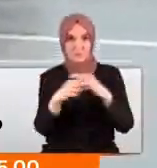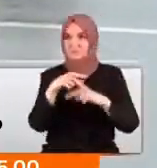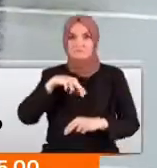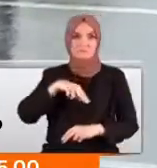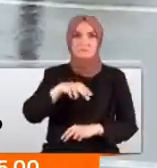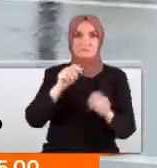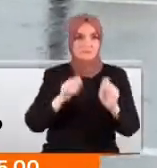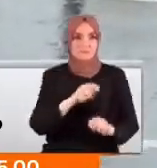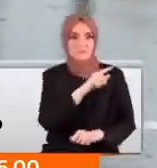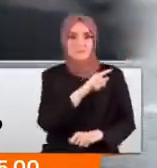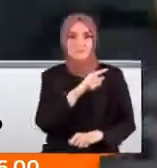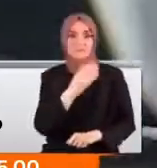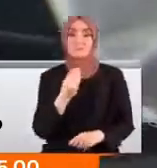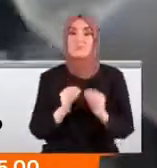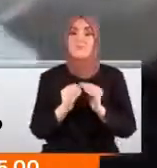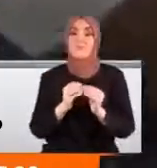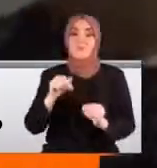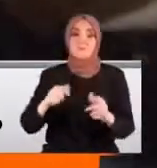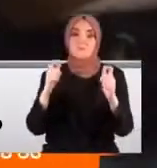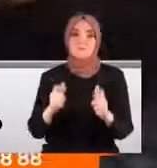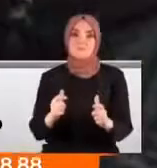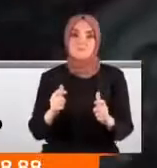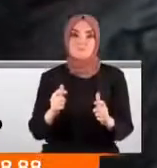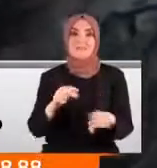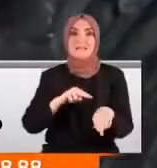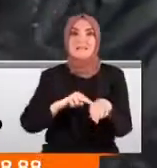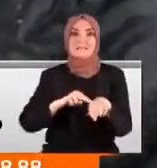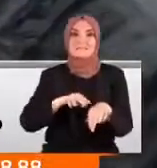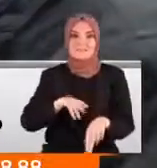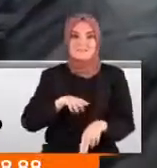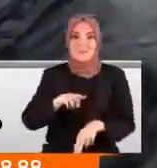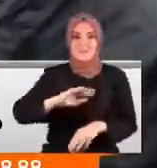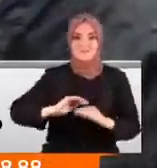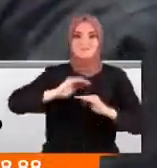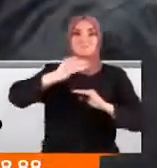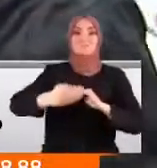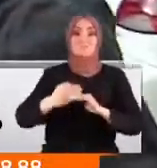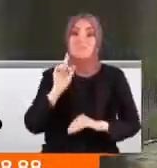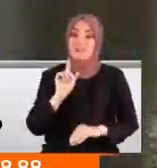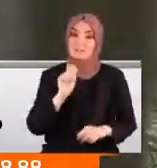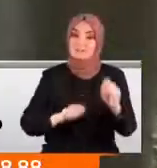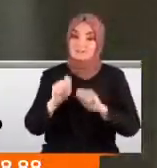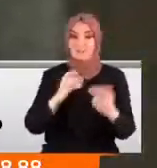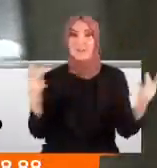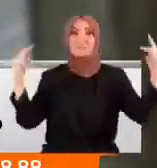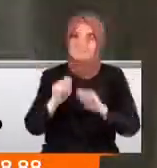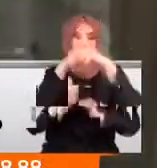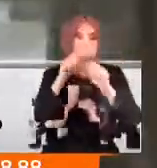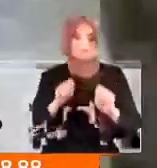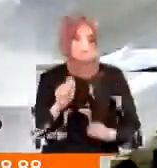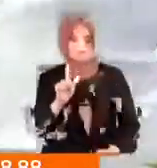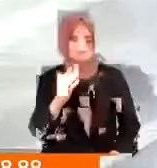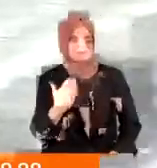bir kere abi zaten. Çok sıkıntılı bir yol ya. Kasis yapılması gerekiyor veya da bir üst geçit, yaya geçidi.